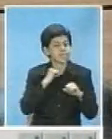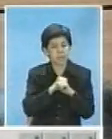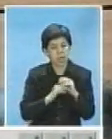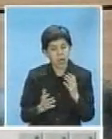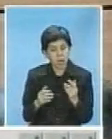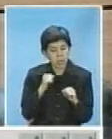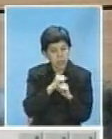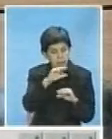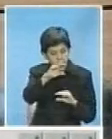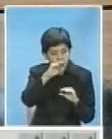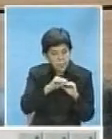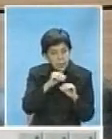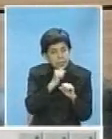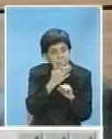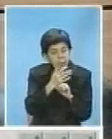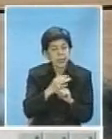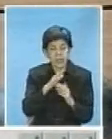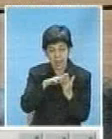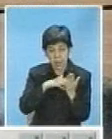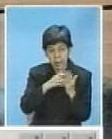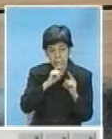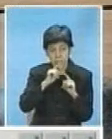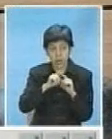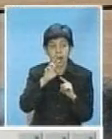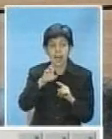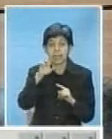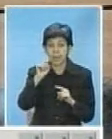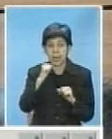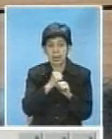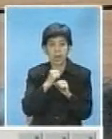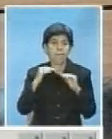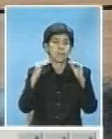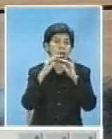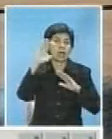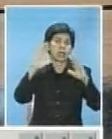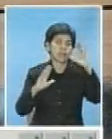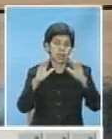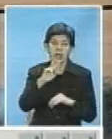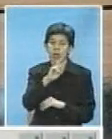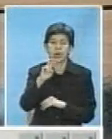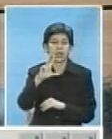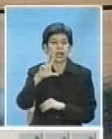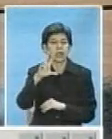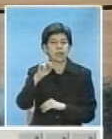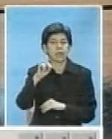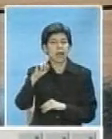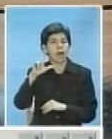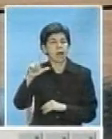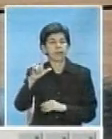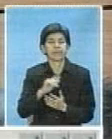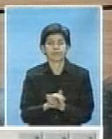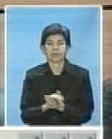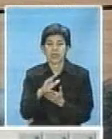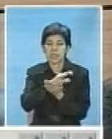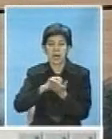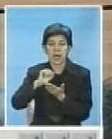มในยุทธศาสตร์ตอนแรกก็คือรัฐสภามีเรื่องเผยแพร่ประชาธิปไตย231ล้านสถาบันพระปกเ